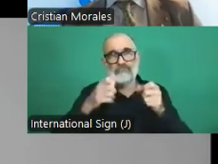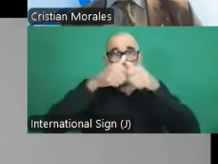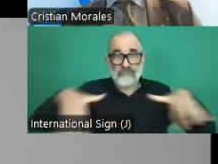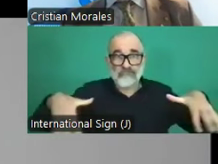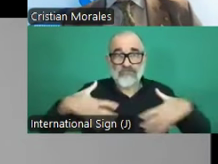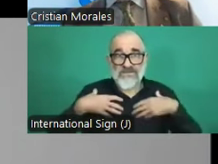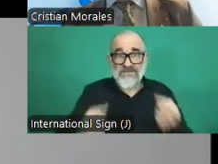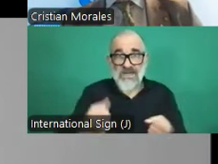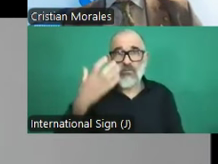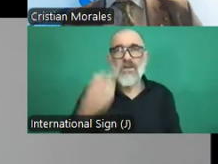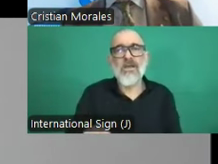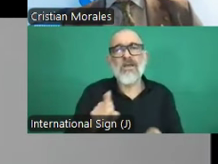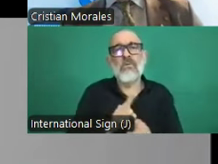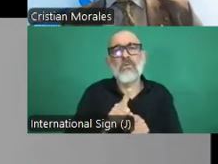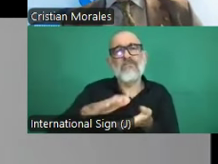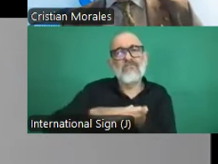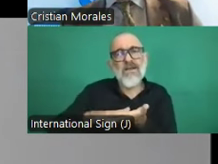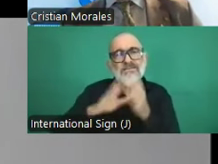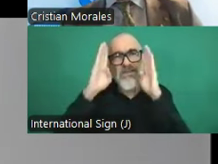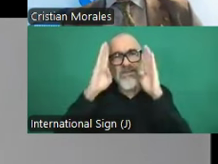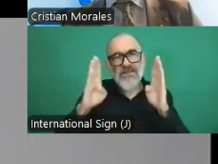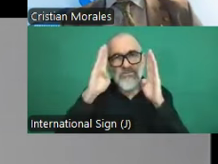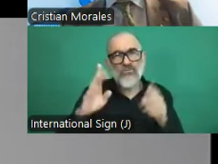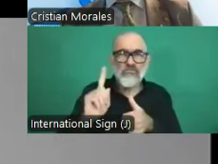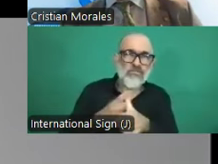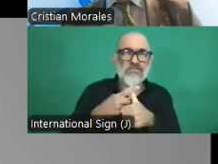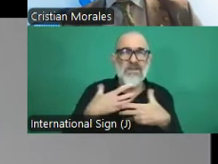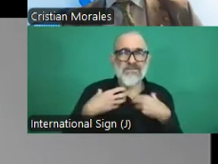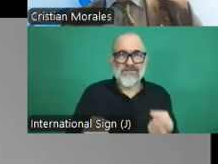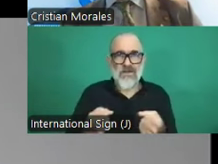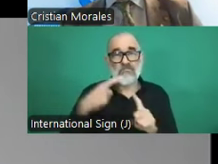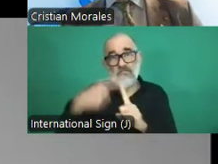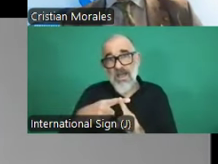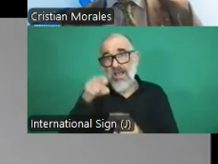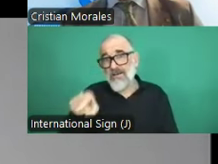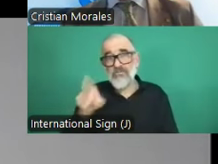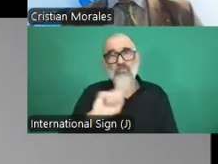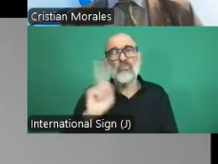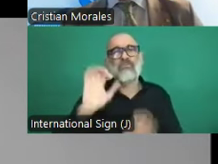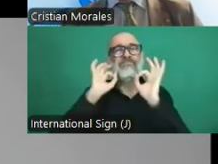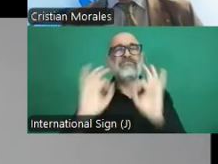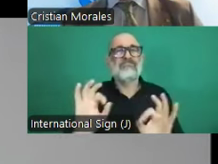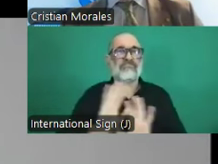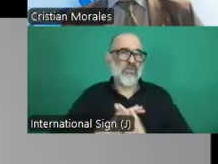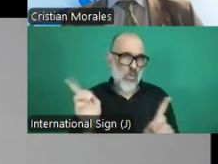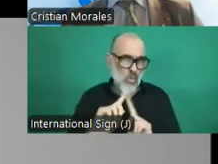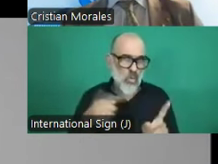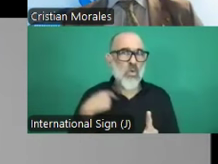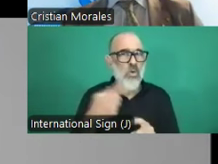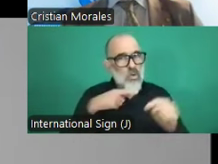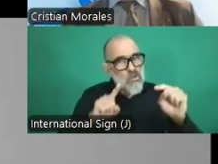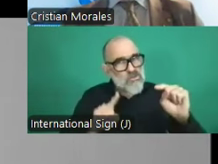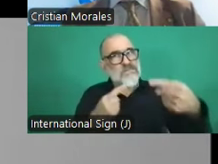base la prise en Estamos charge des soins enfrentando ou les desafio soins muito importante des colocado pelo soins de presidente santé Lula, primaires. que é Nous